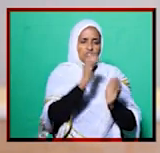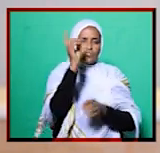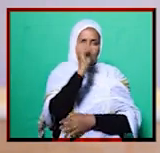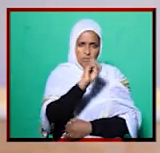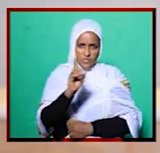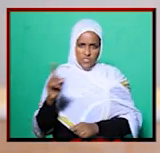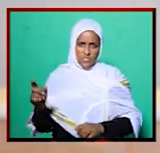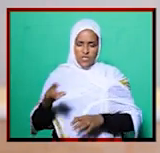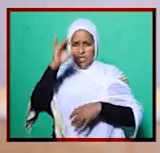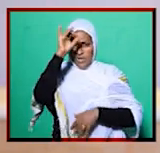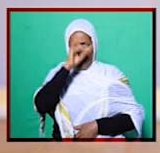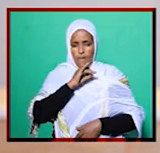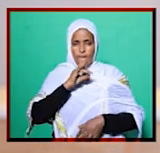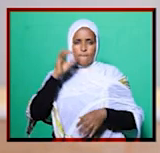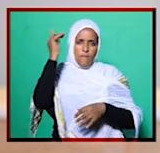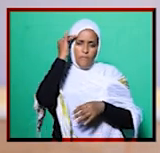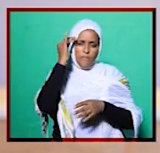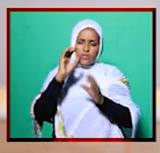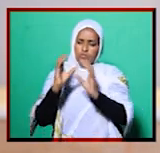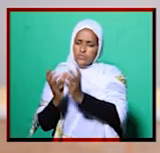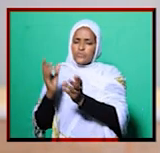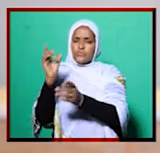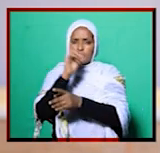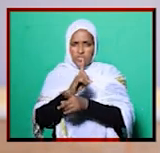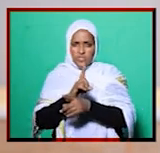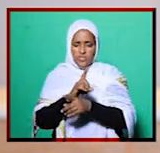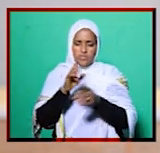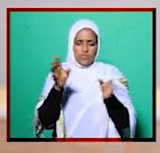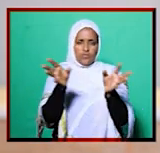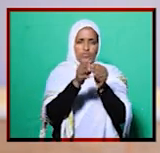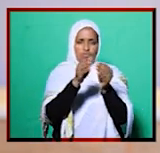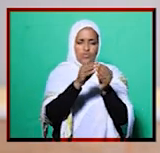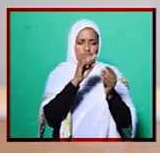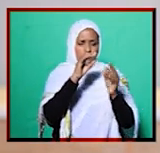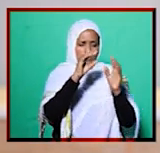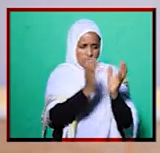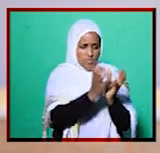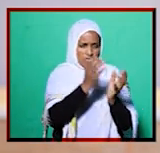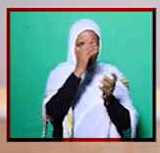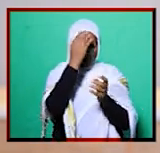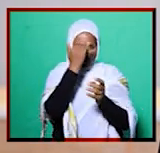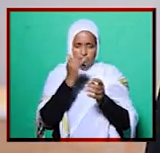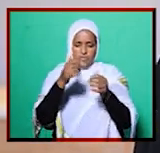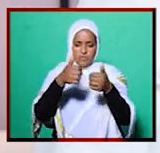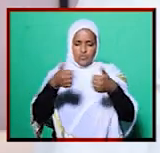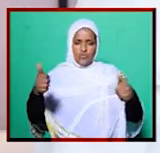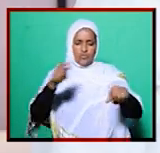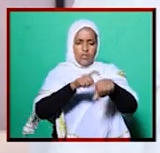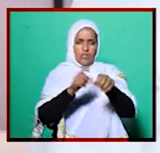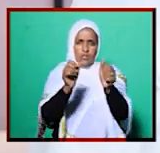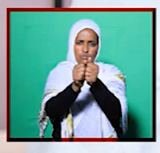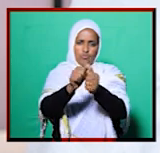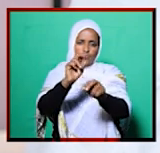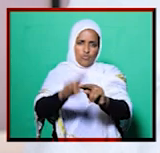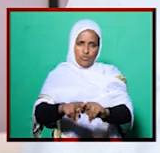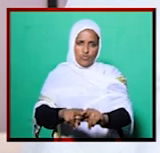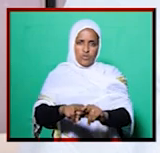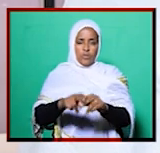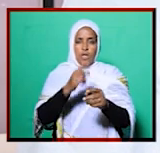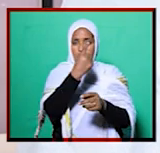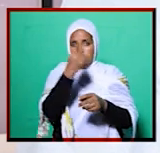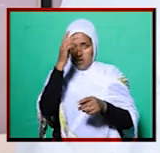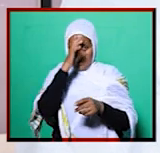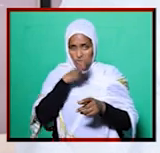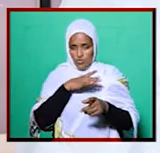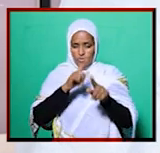ድርሻ ምን እንደሆነ፣ የሲኖዶሱ ድርሻ ምን እንደሆነ ለይቶ ሰዓት ሳይቀር ነው የሚያስቀምጠው። ምናልባት አሁን አንዳንድ ሰዎች በተለይ ስርዓት